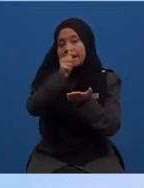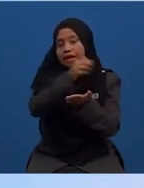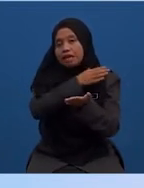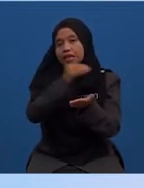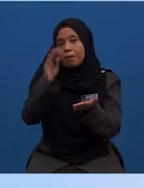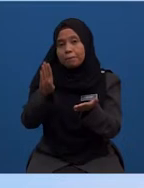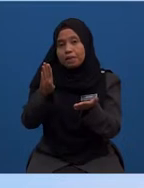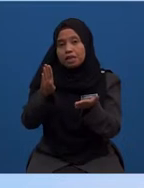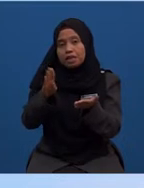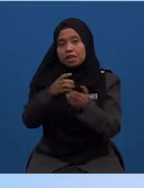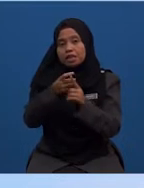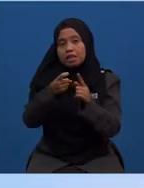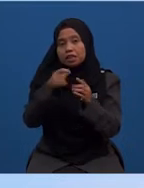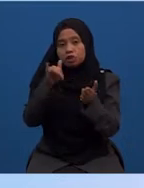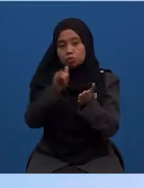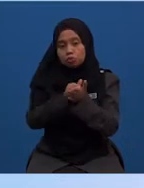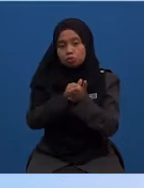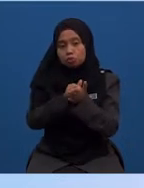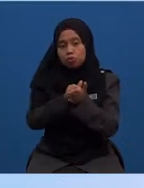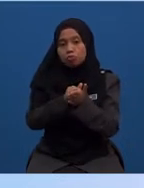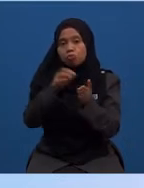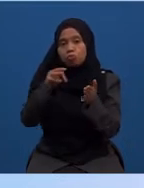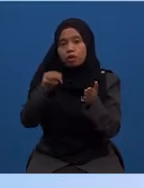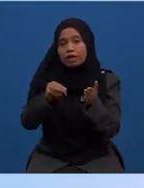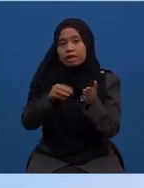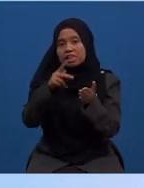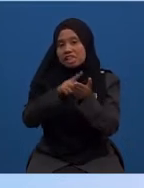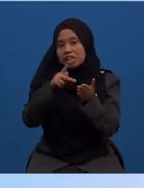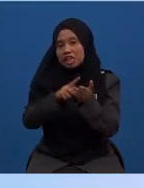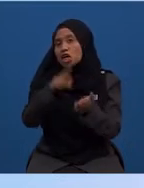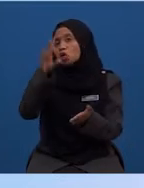Dari titik tengah tersebut, murid perlu bilang